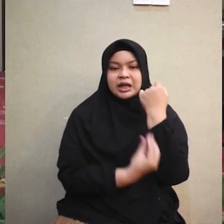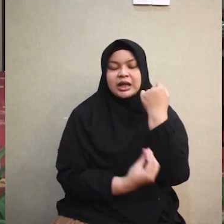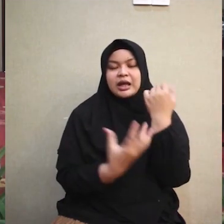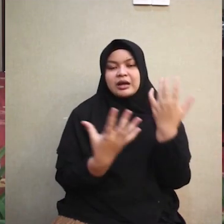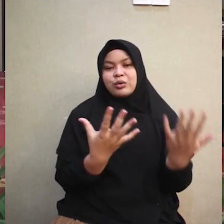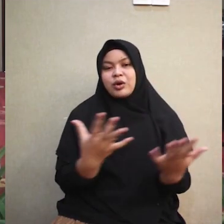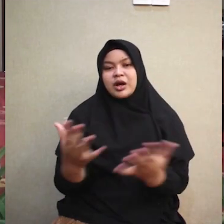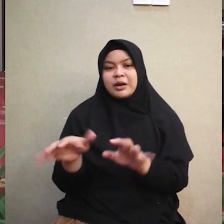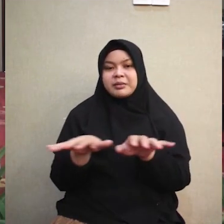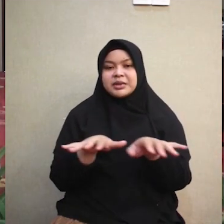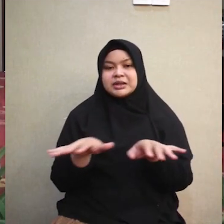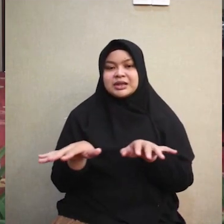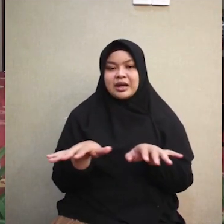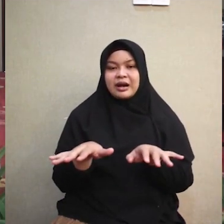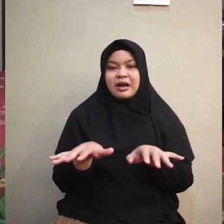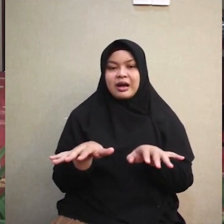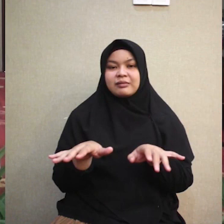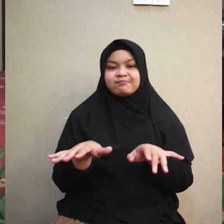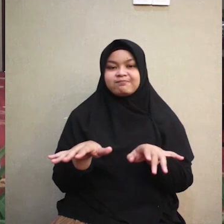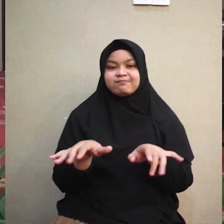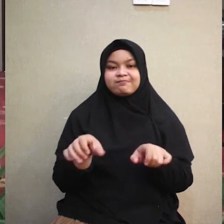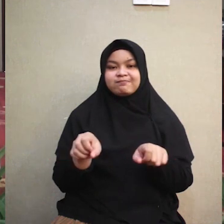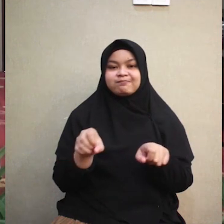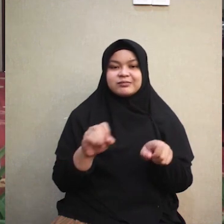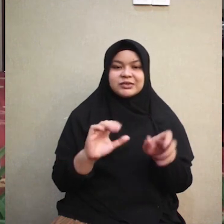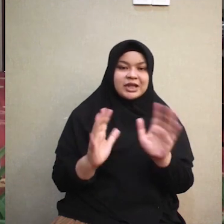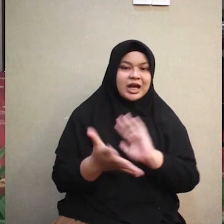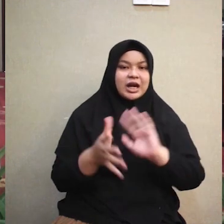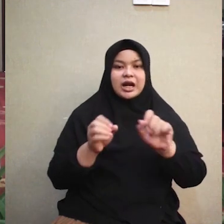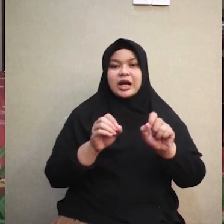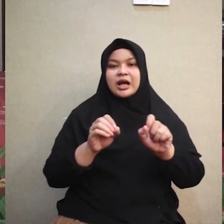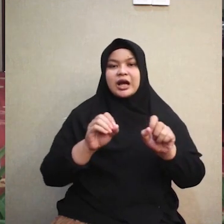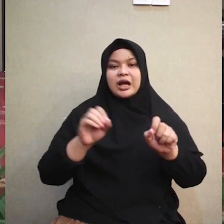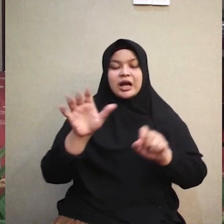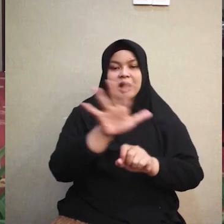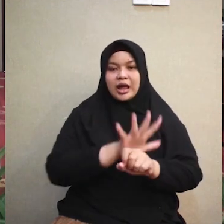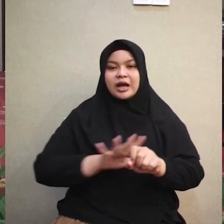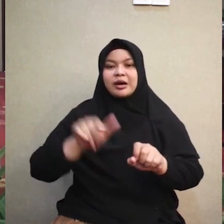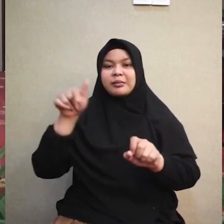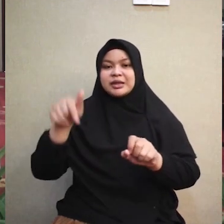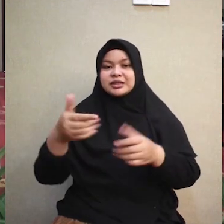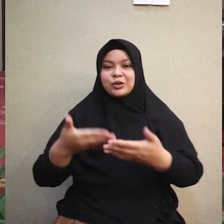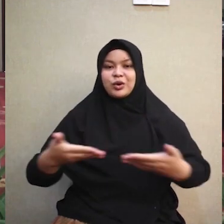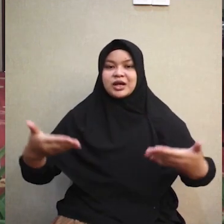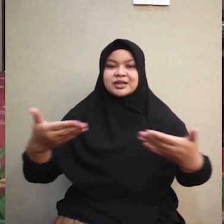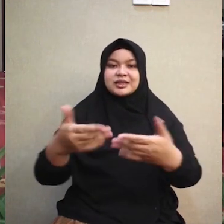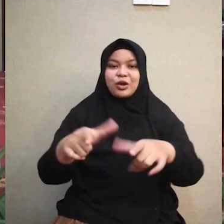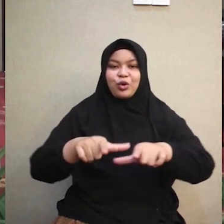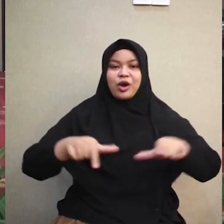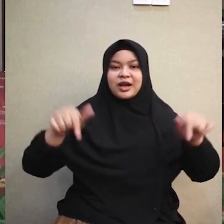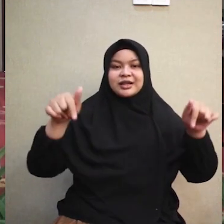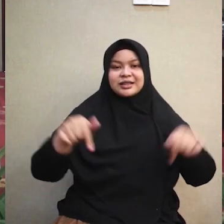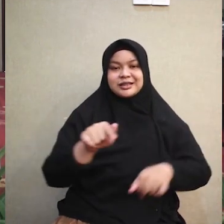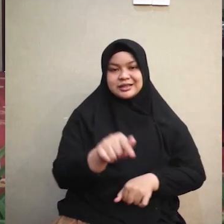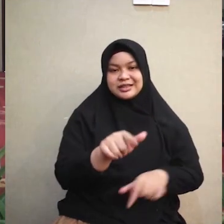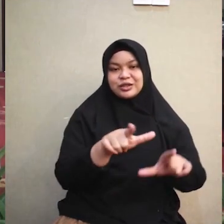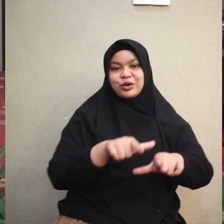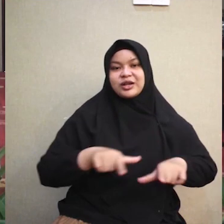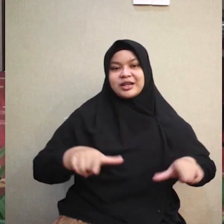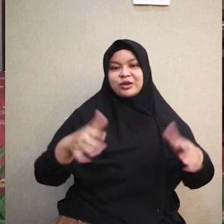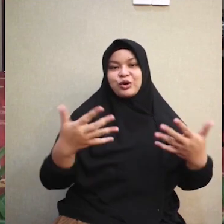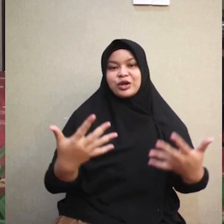ada bencana alam kemudian situasi lingkungan dan seterusnya ya dan padahal biasanya di situasi Itu